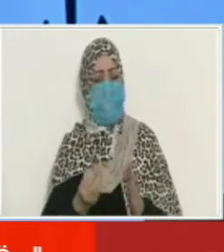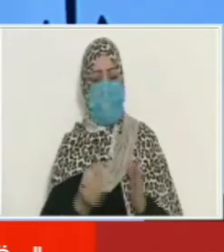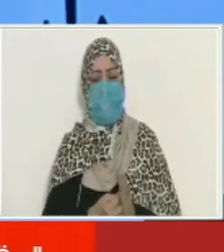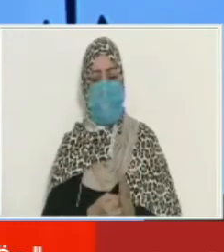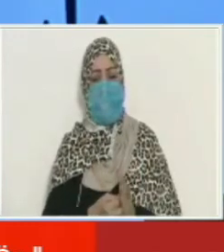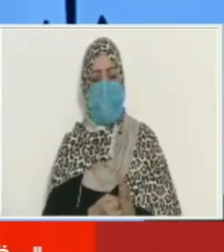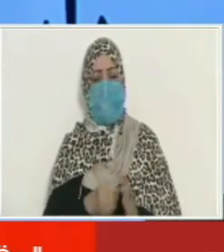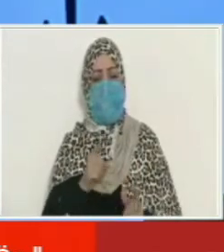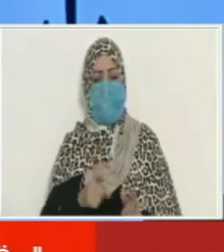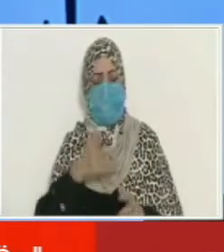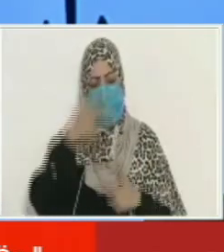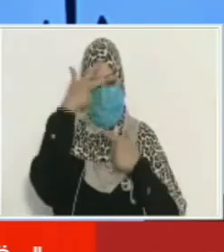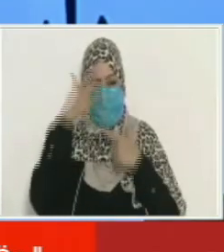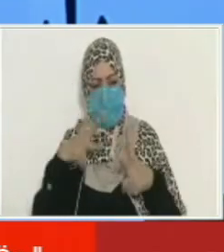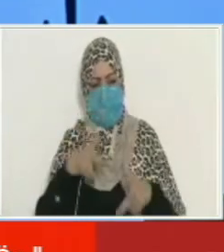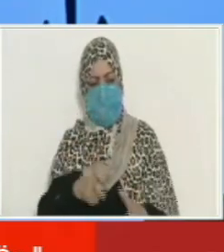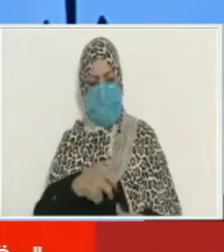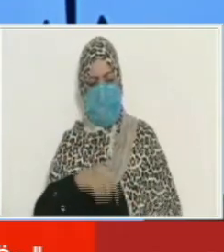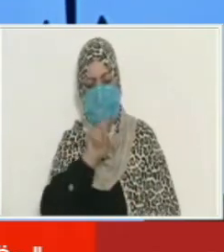حق وشردوا